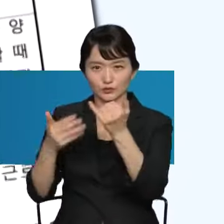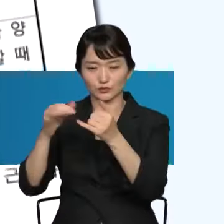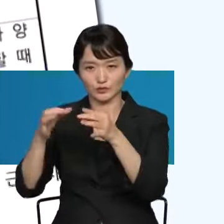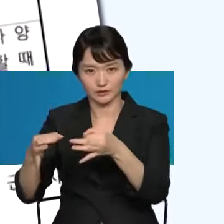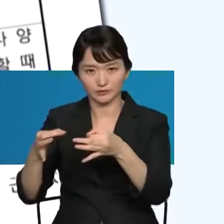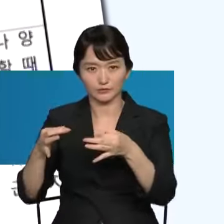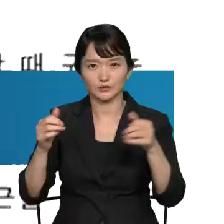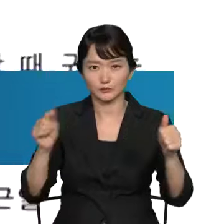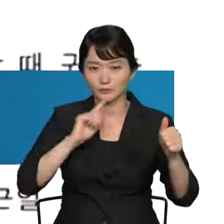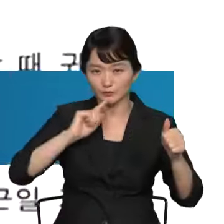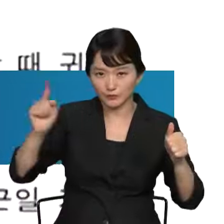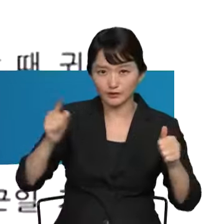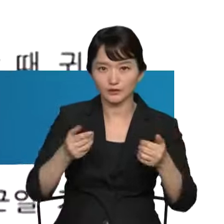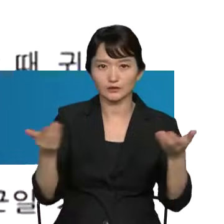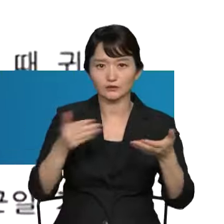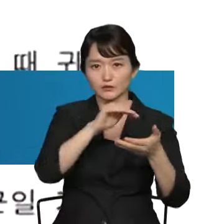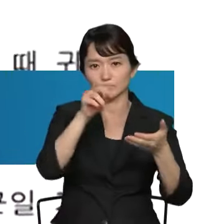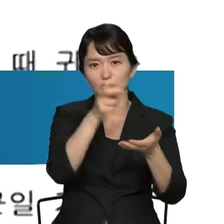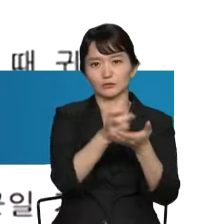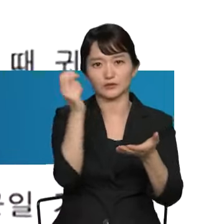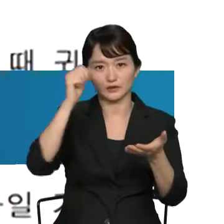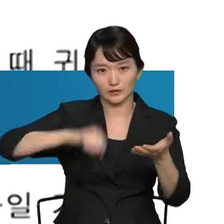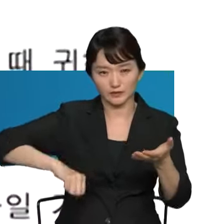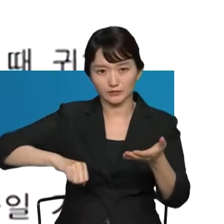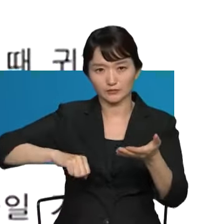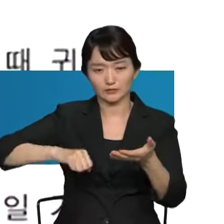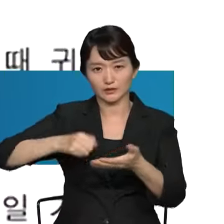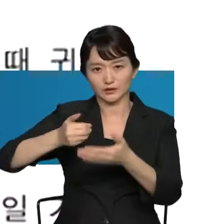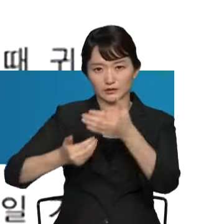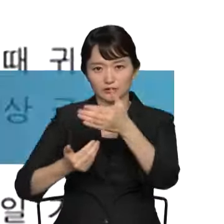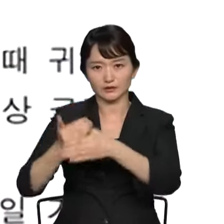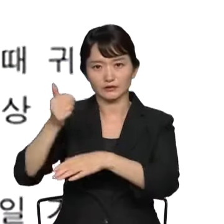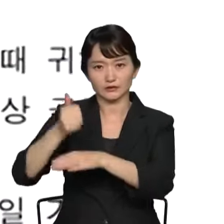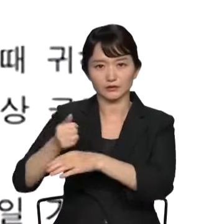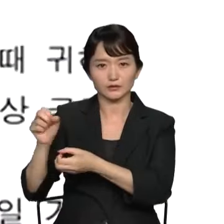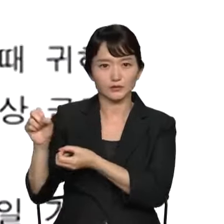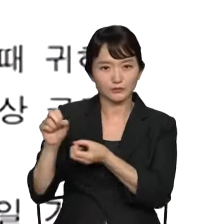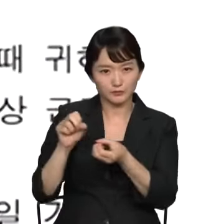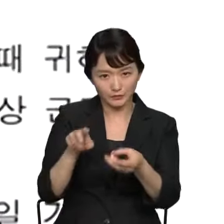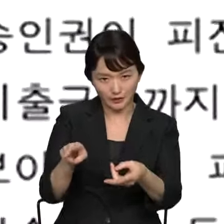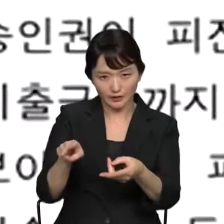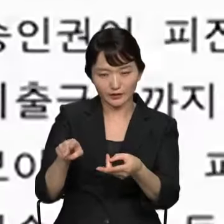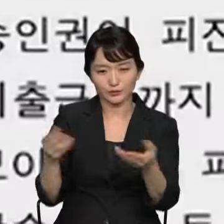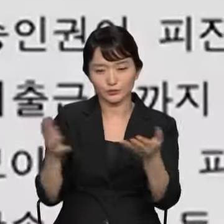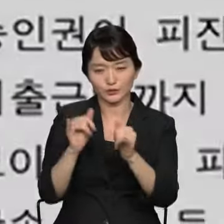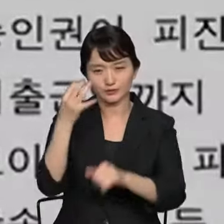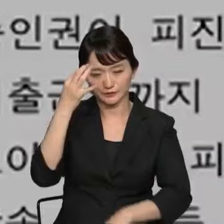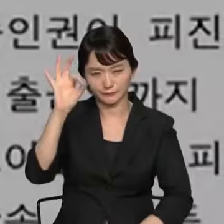근로기준법 위반 진정 사건의 결과를 회신하며 노동자에 해당한다고 밝혔습니다.